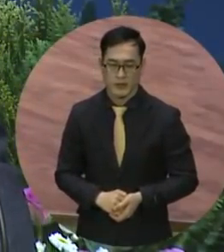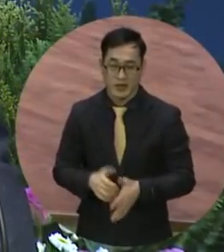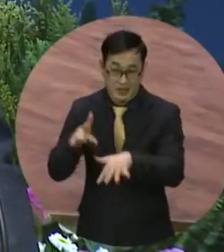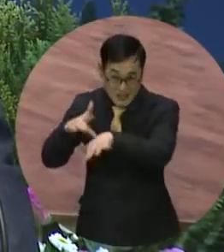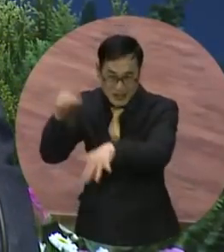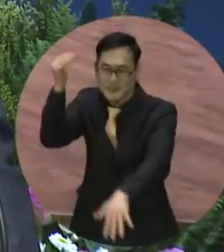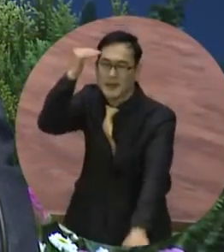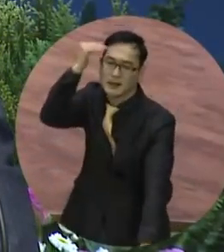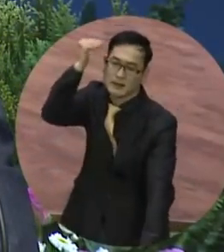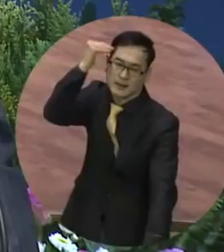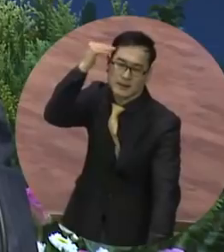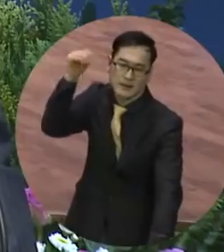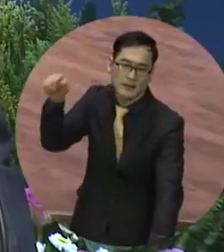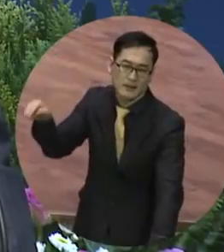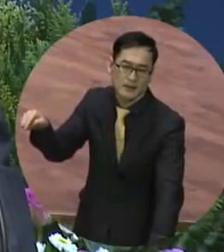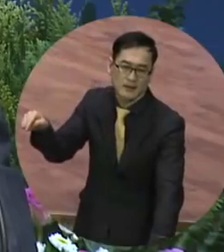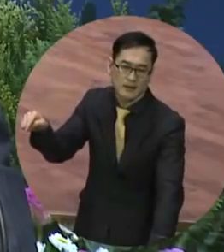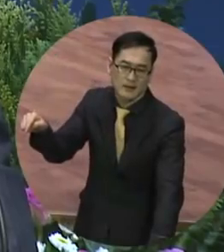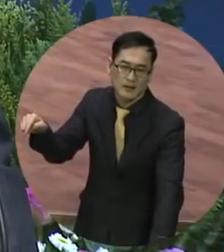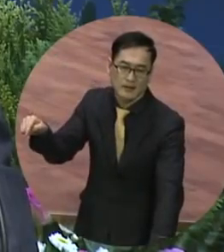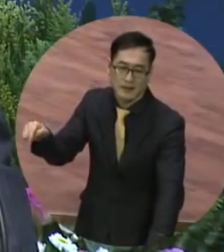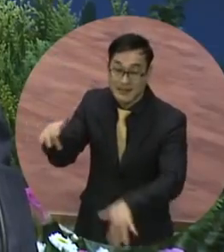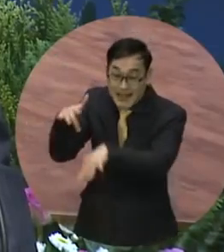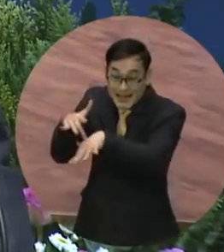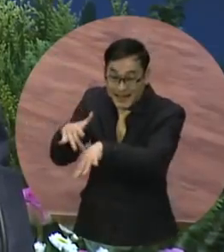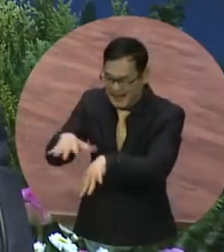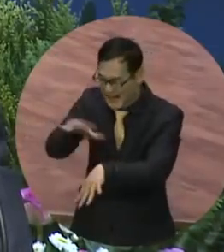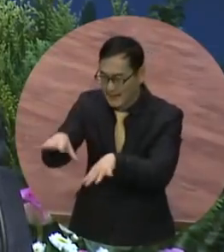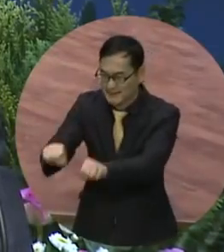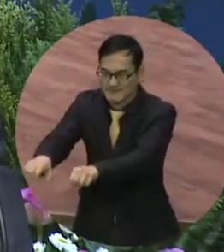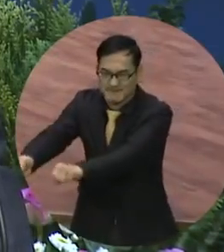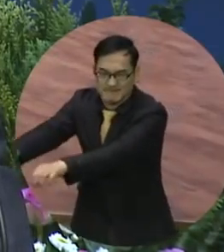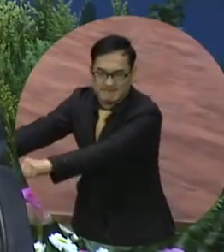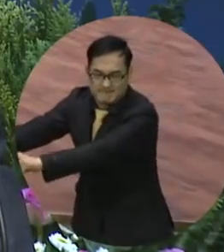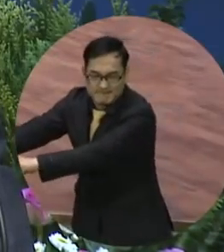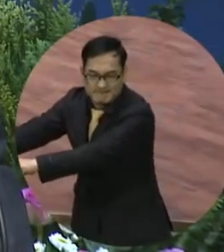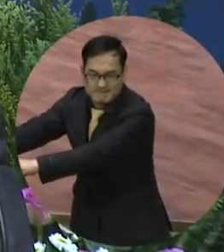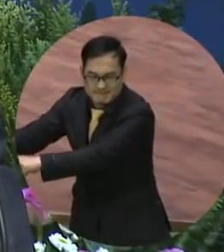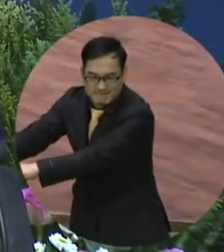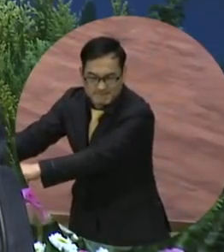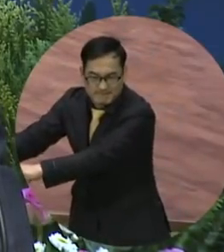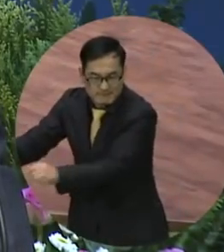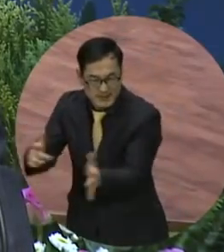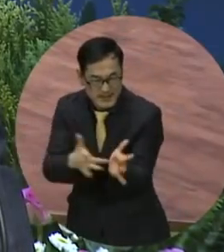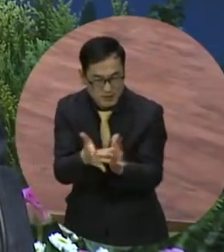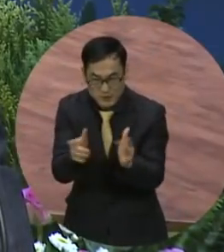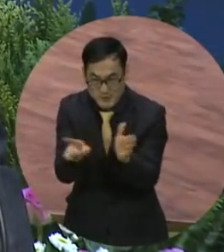그게 사단이 잡고 있는 나라들이에요. 모슬렘 쫙 잡고 있어요.